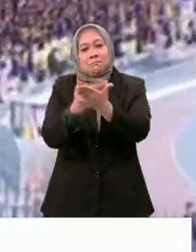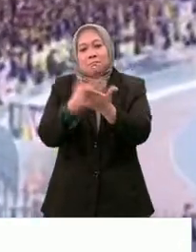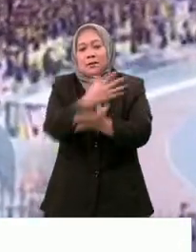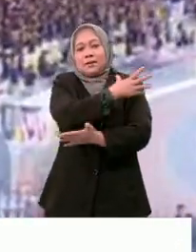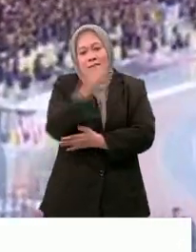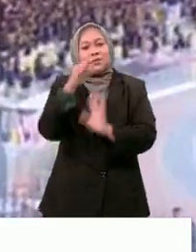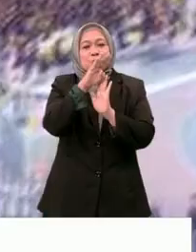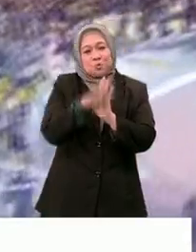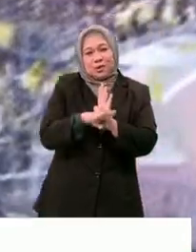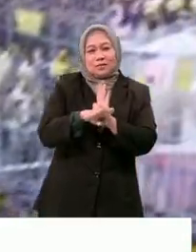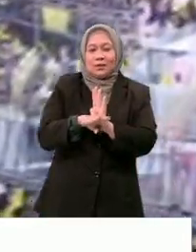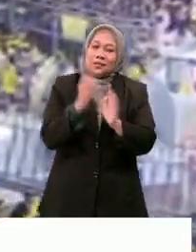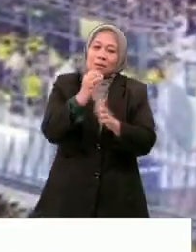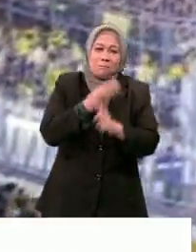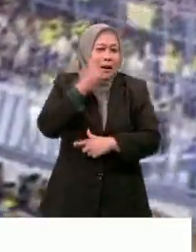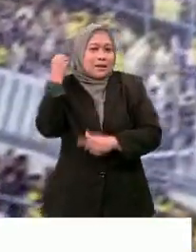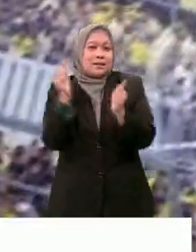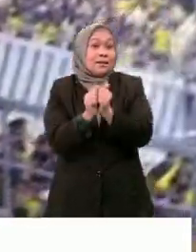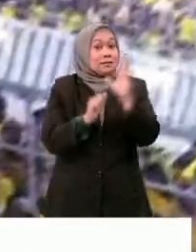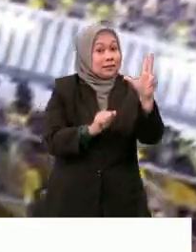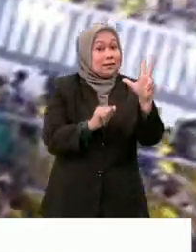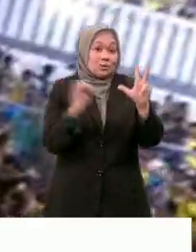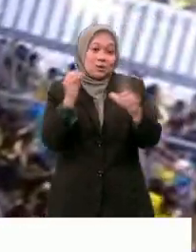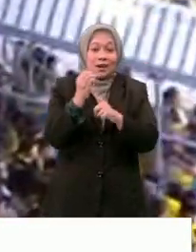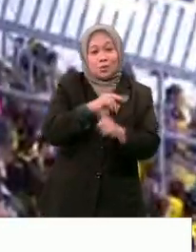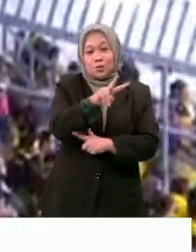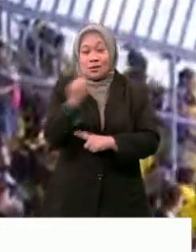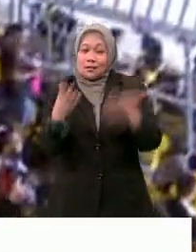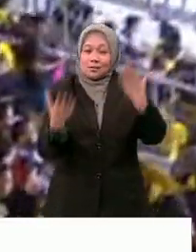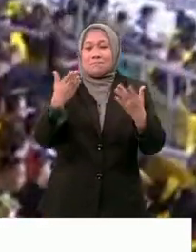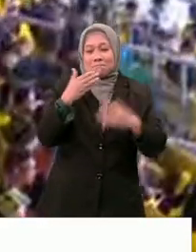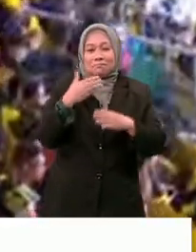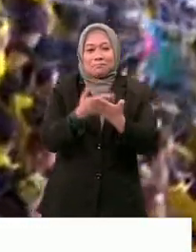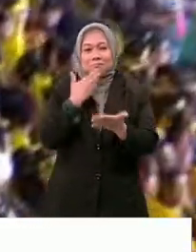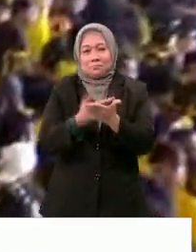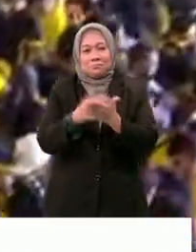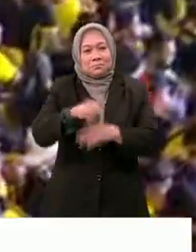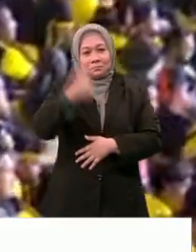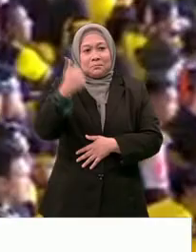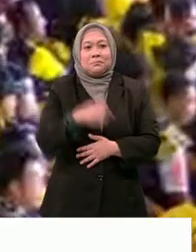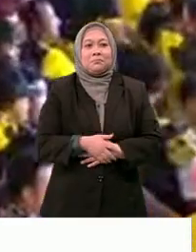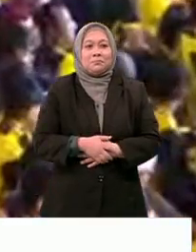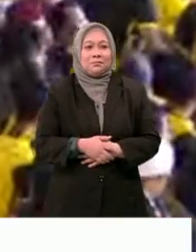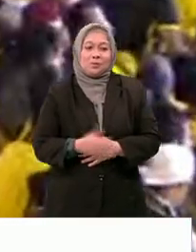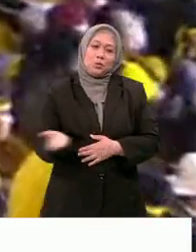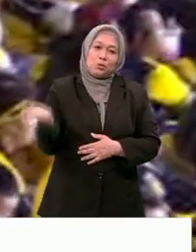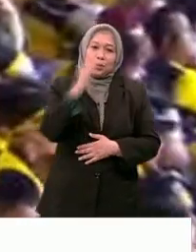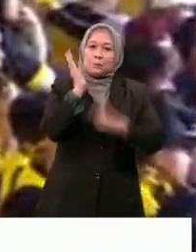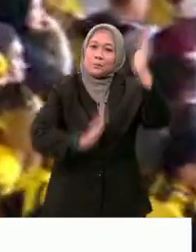pastinya pulang dengan tiga mata, sekaligus mereka boleh pulang dengan senyuman dan banyak cerita menarik yang boleh dibawa ke rumah, Zul. Ayuh